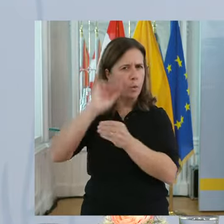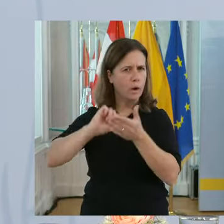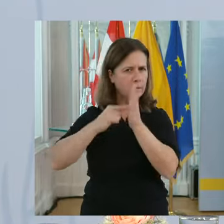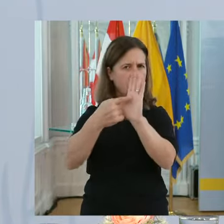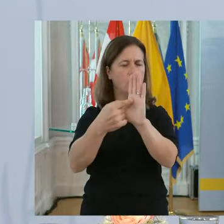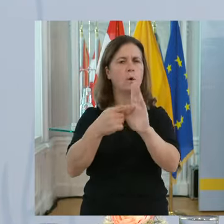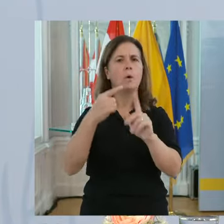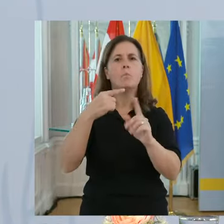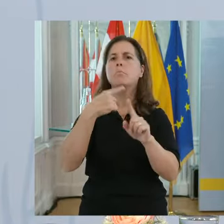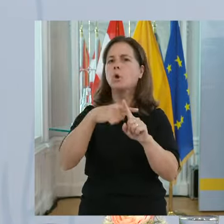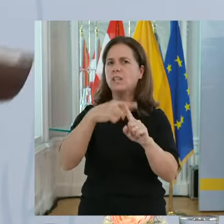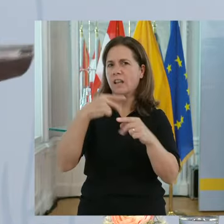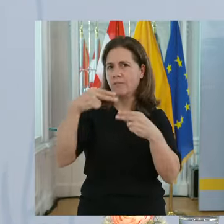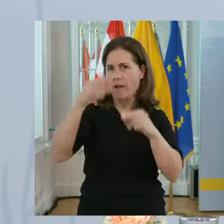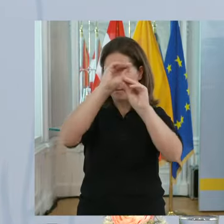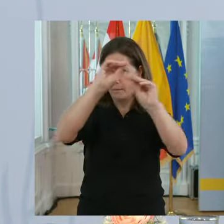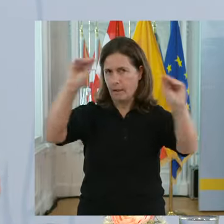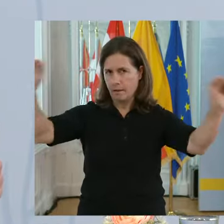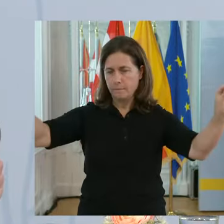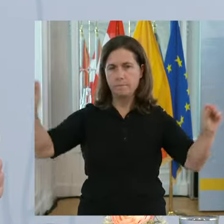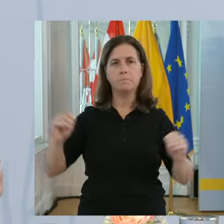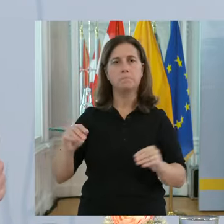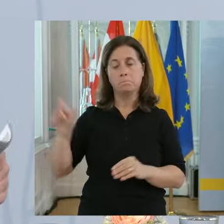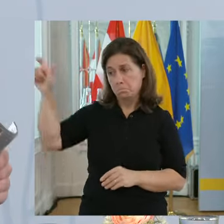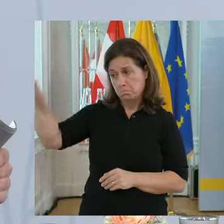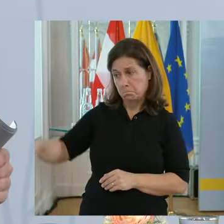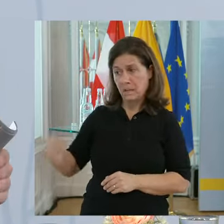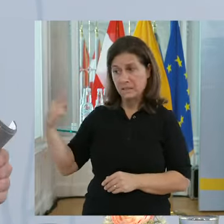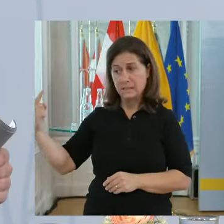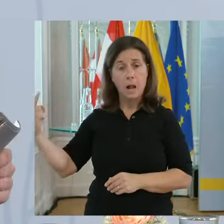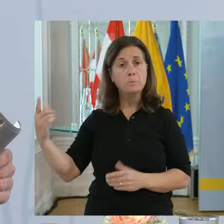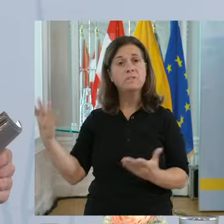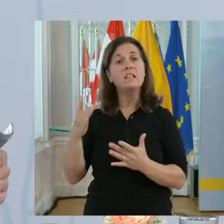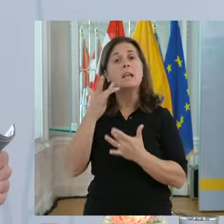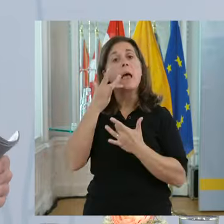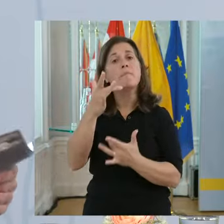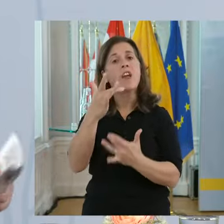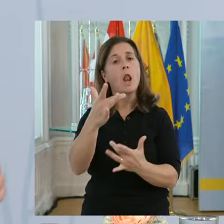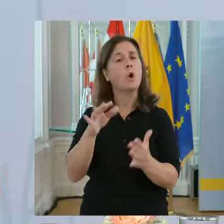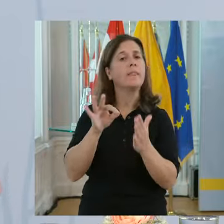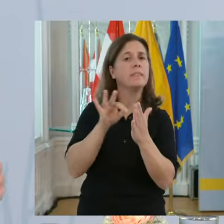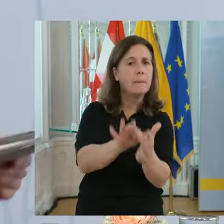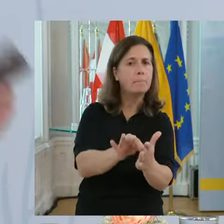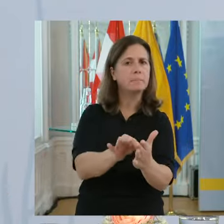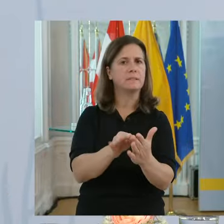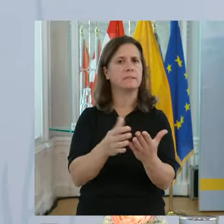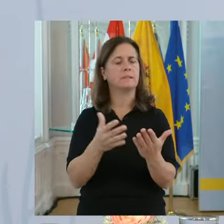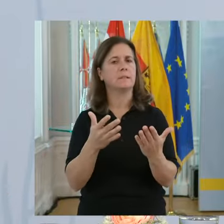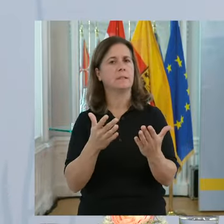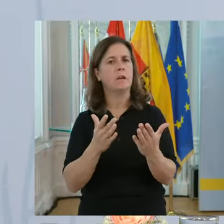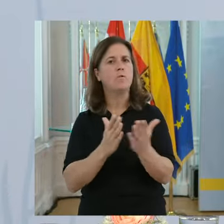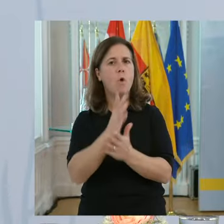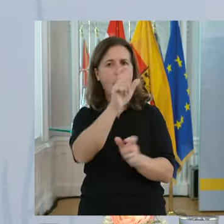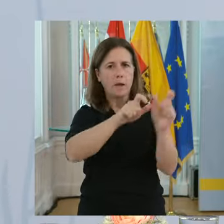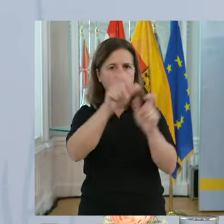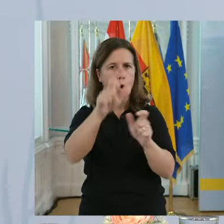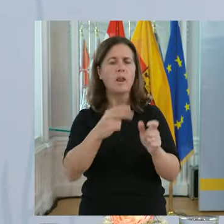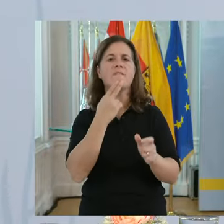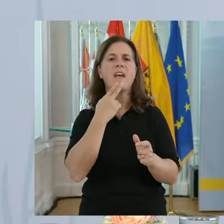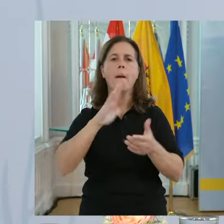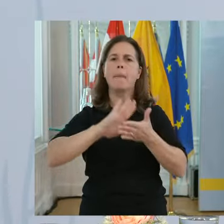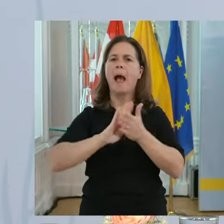und positiv weiterzugeben. Herr Roth, was hätten Sie denn an Empfehlungen, an Tipps, an einem Rat an diejenigen, die in der